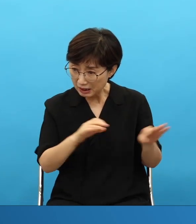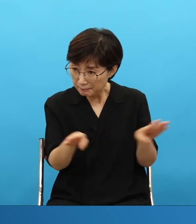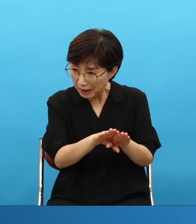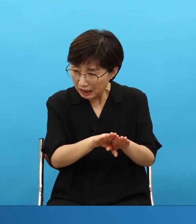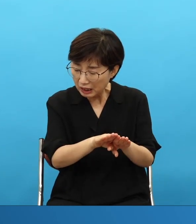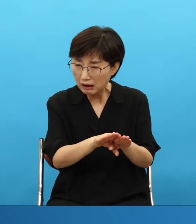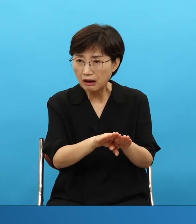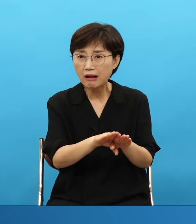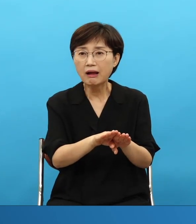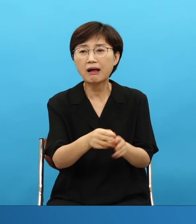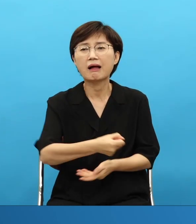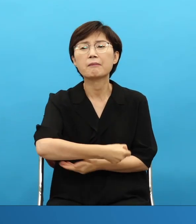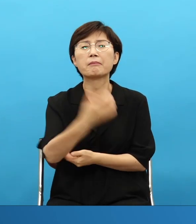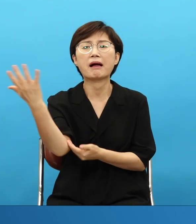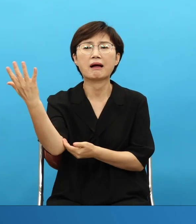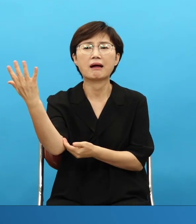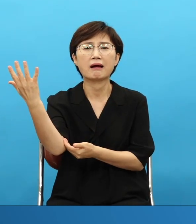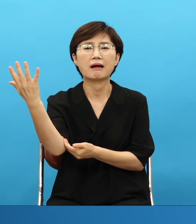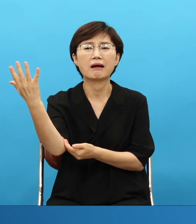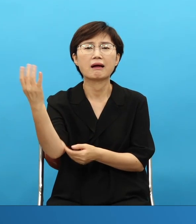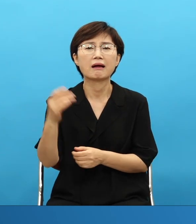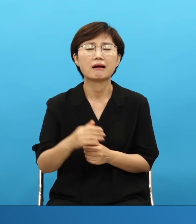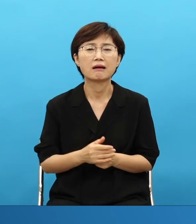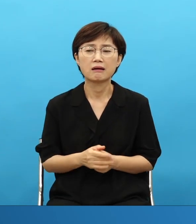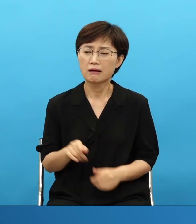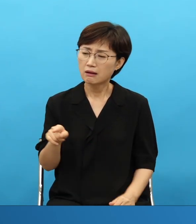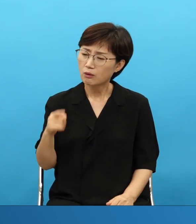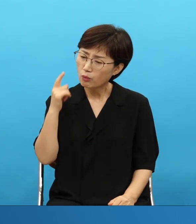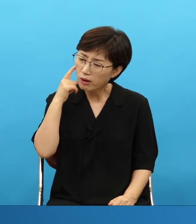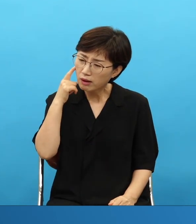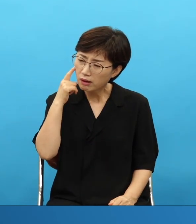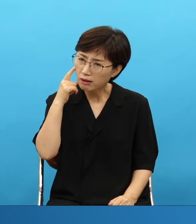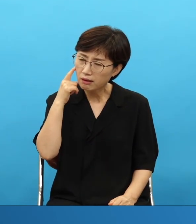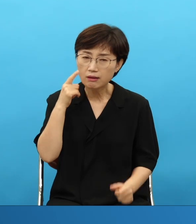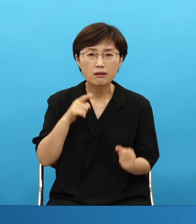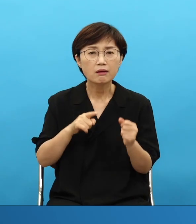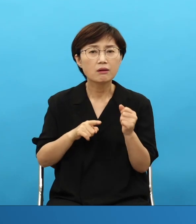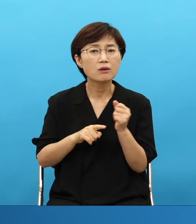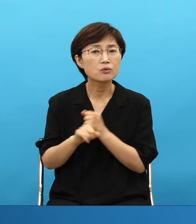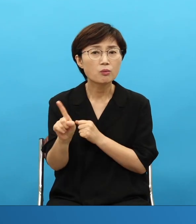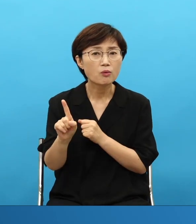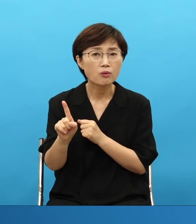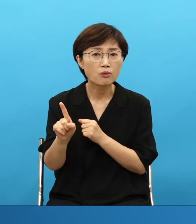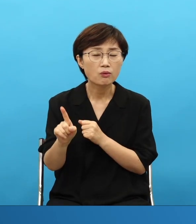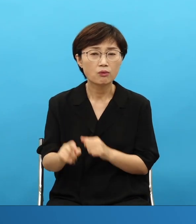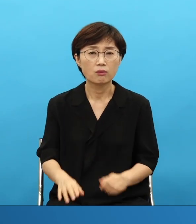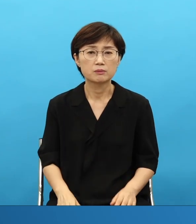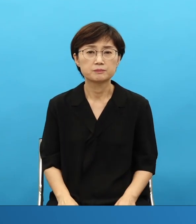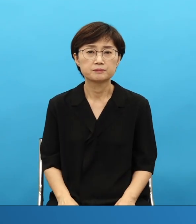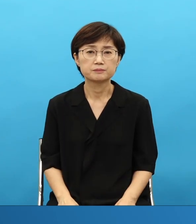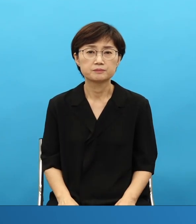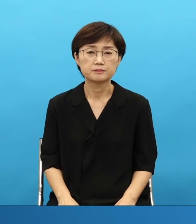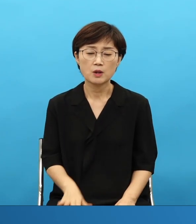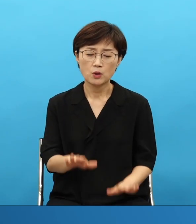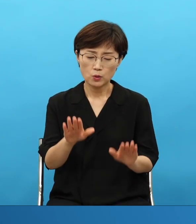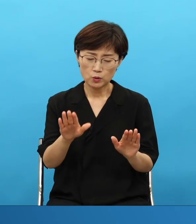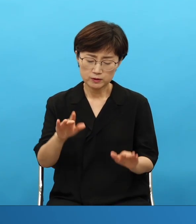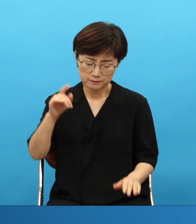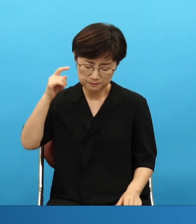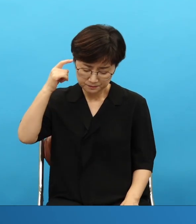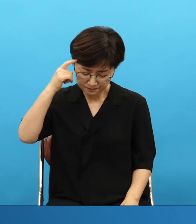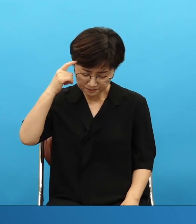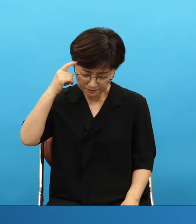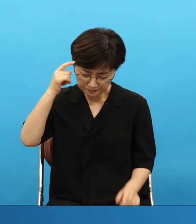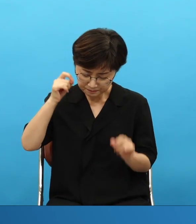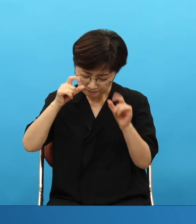will disappear. They're disappearing right now. 도대체 왜 그럴까요? Why is that the case? 이 답을 여러분 주셔야 되는 겁니다.